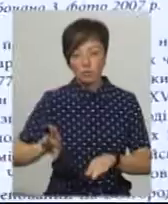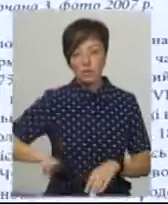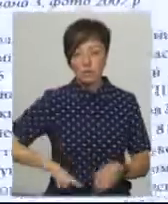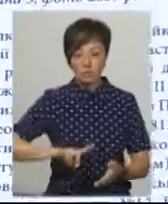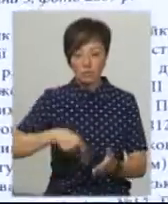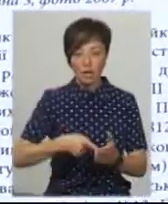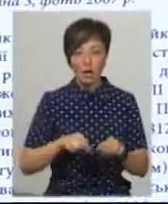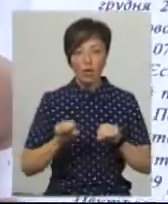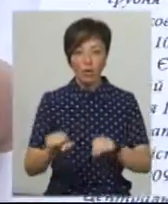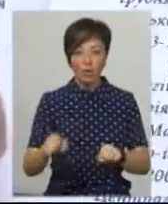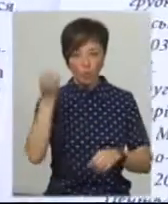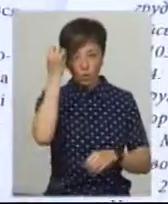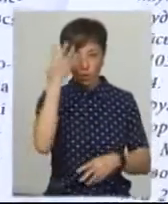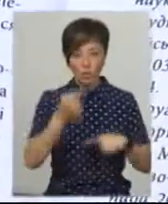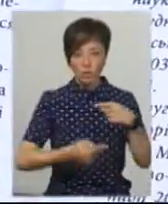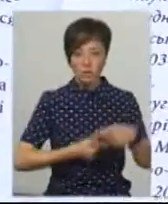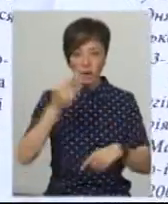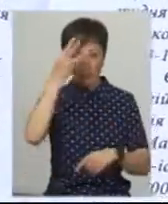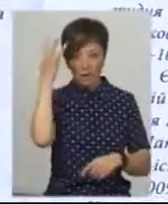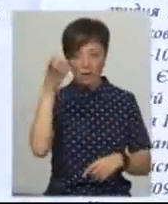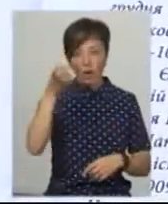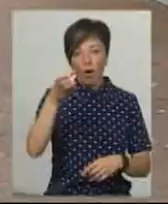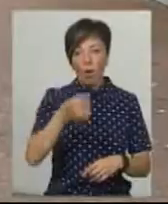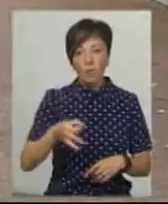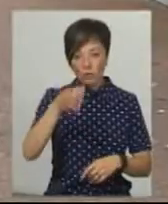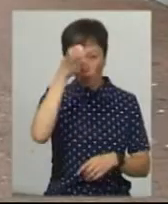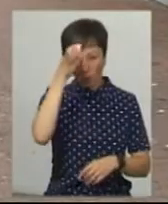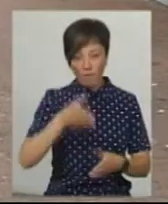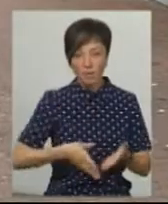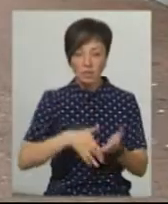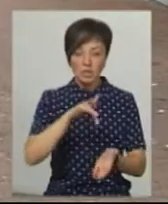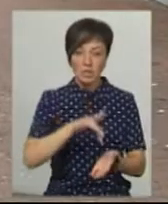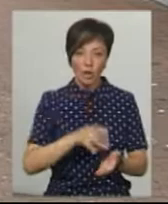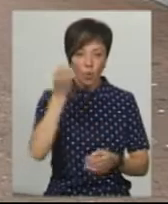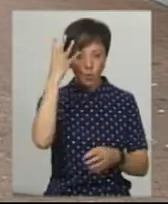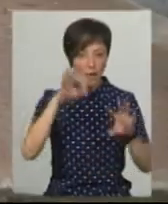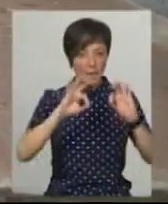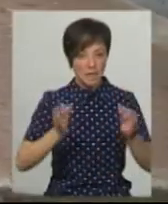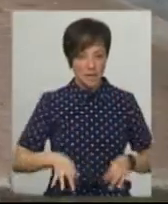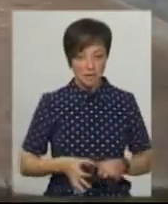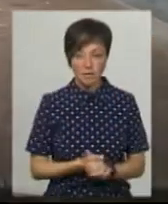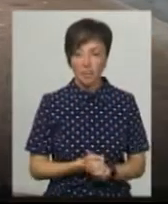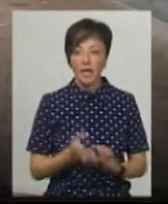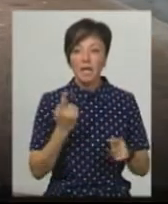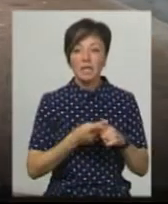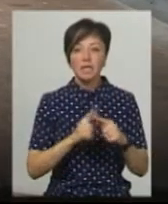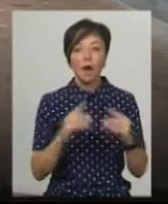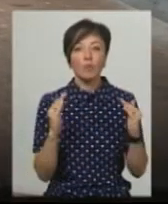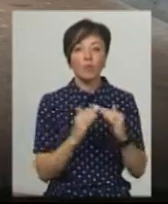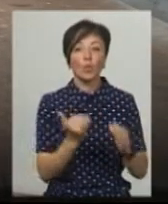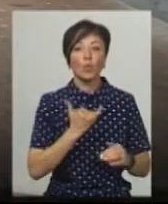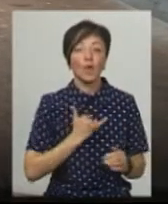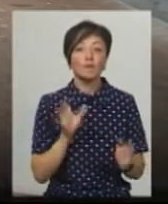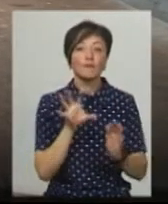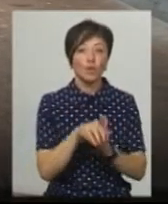питань охорони культурної спадщини Хмельницького обласного науково-методичного центру культури і мистецтв Сергій Шпаковський. Ця будівля в нас